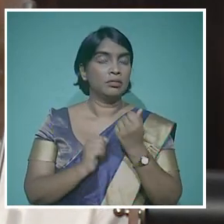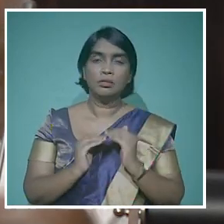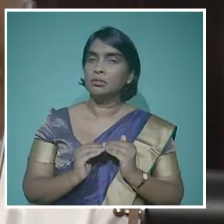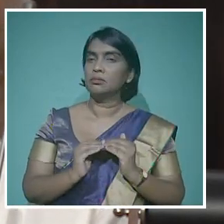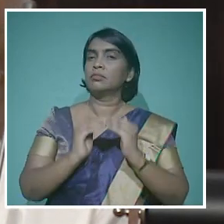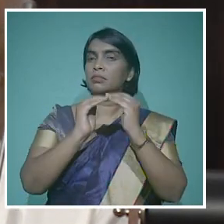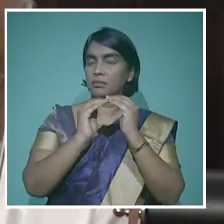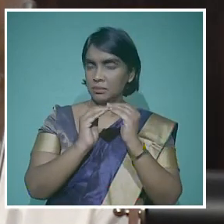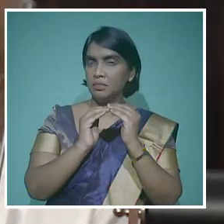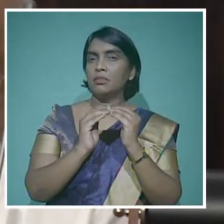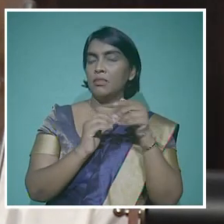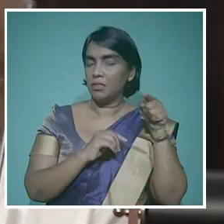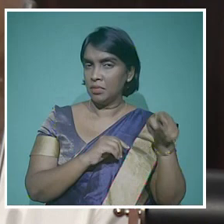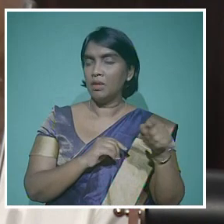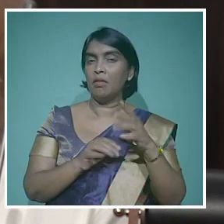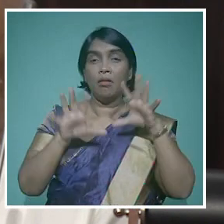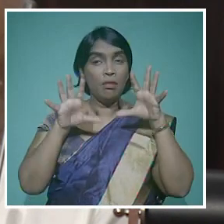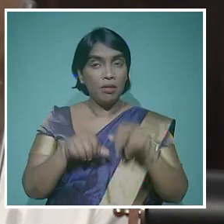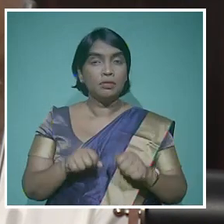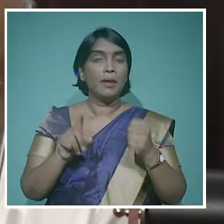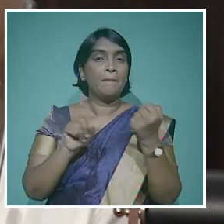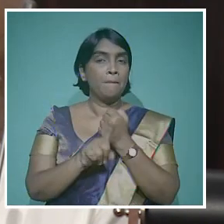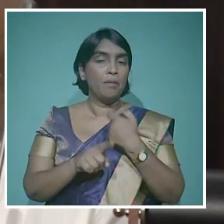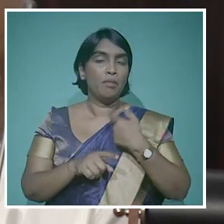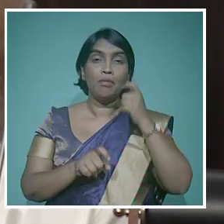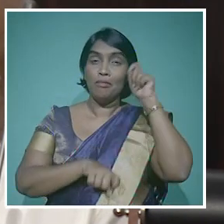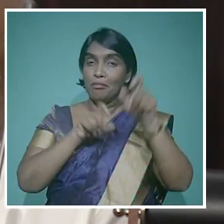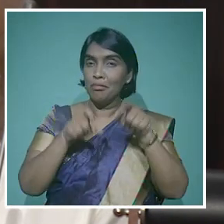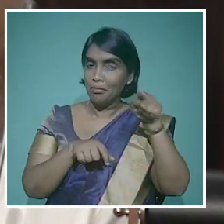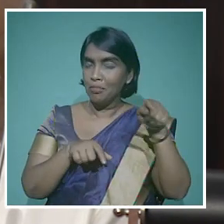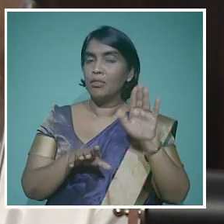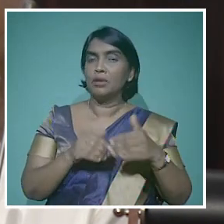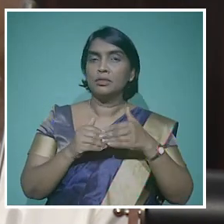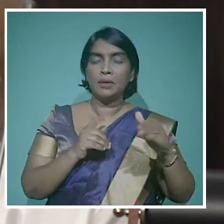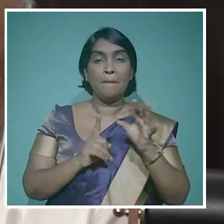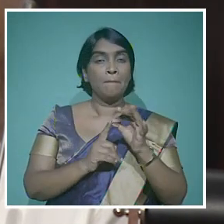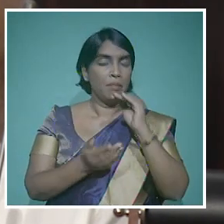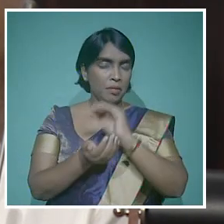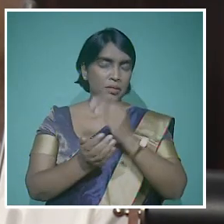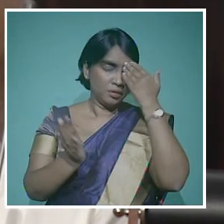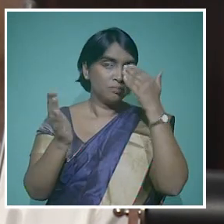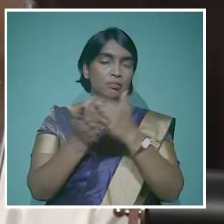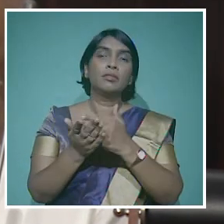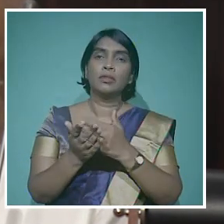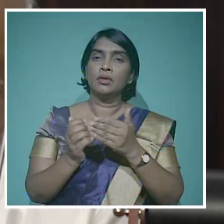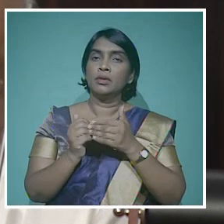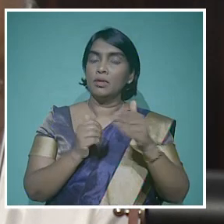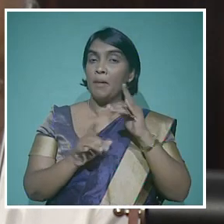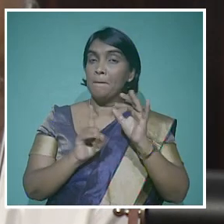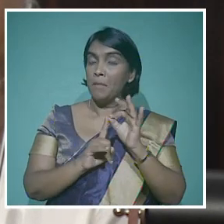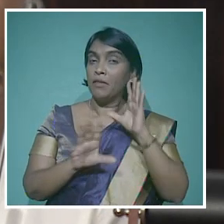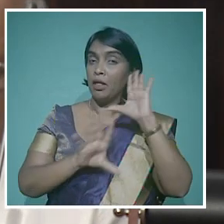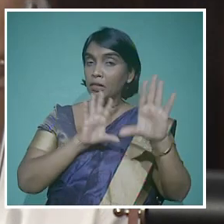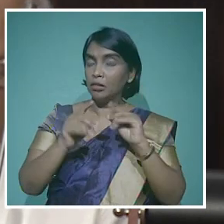සංවර්ධනය කරන්නේ ඩිජිටල් ආර්ථිකයේ අහිතකර බලපෑමෙන් අපගේ පුරවැසියන්ගේ පෞද්ගලික ආරක්ෂා කිරීම සඳහා පෞද්ගලික දත්ත